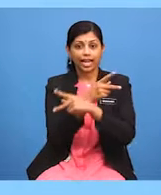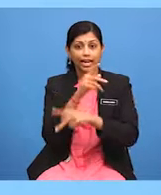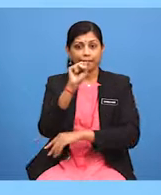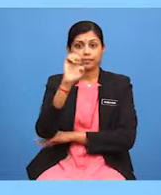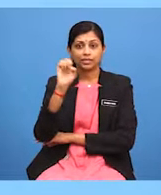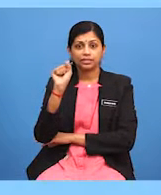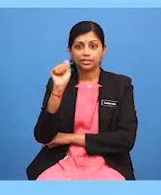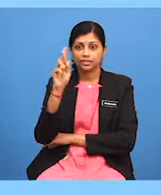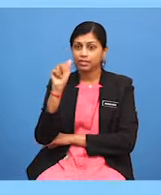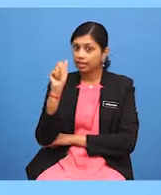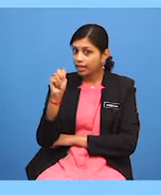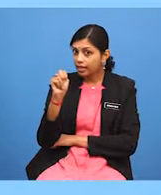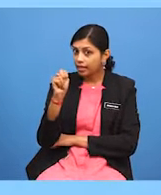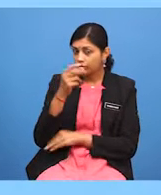sesaran.